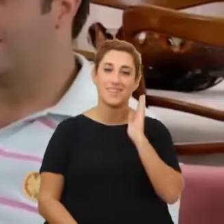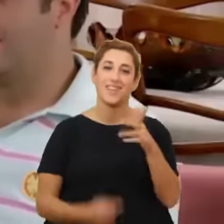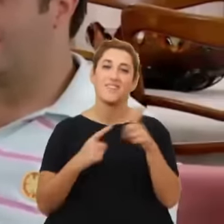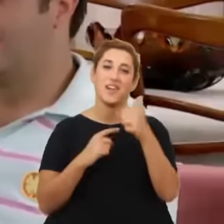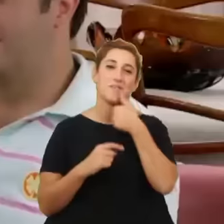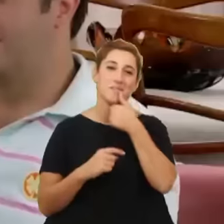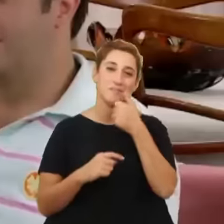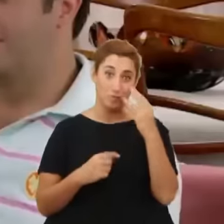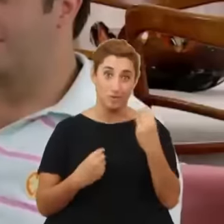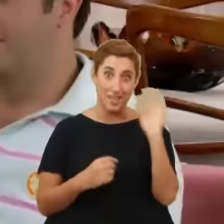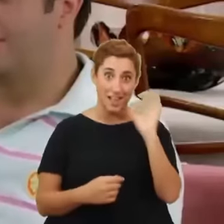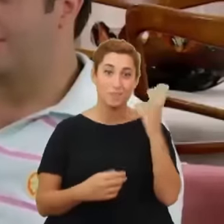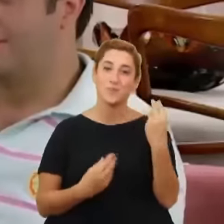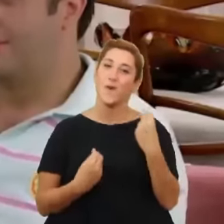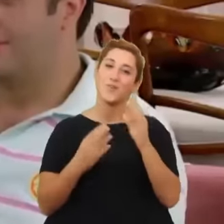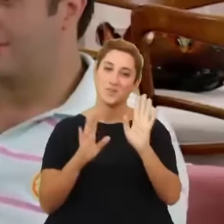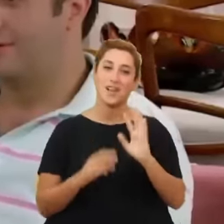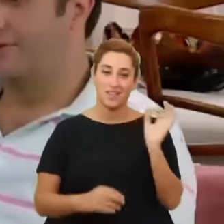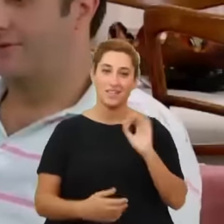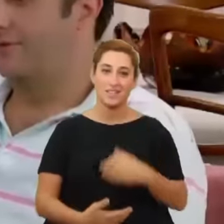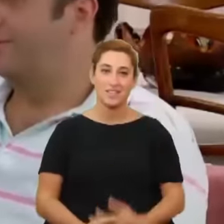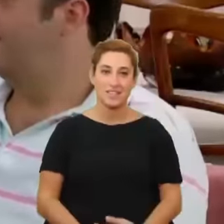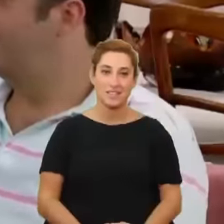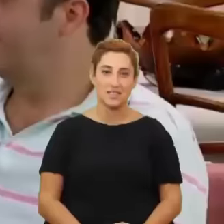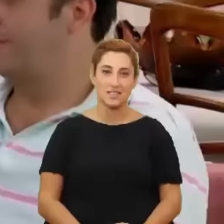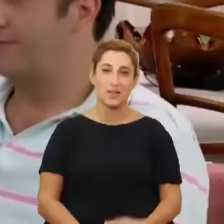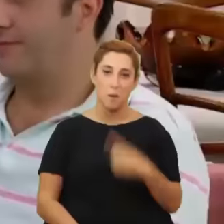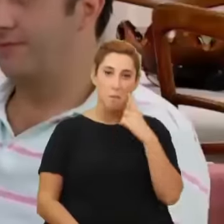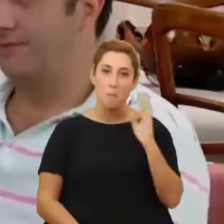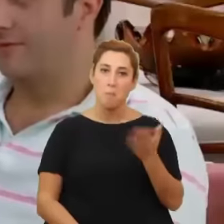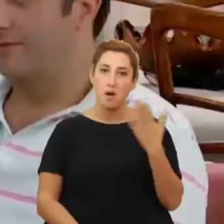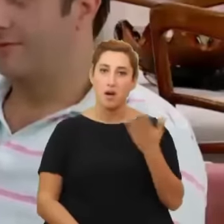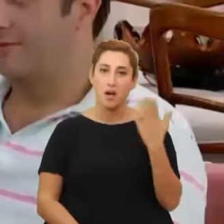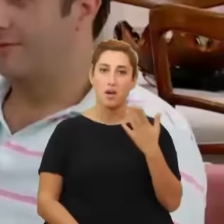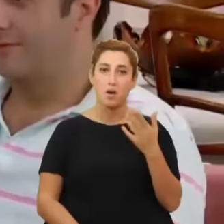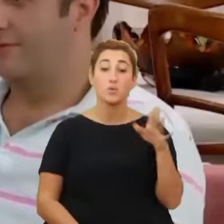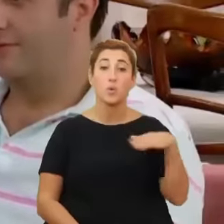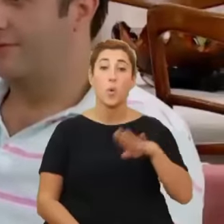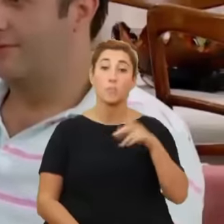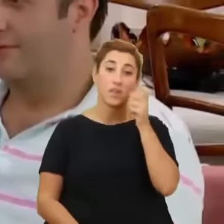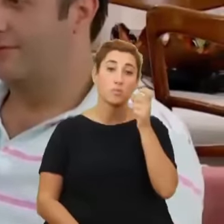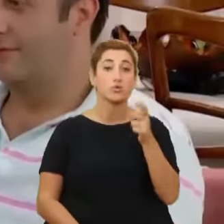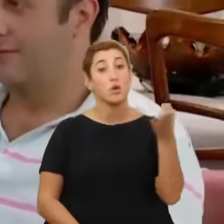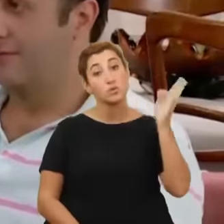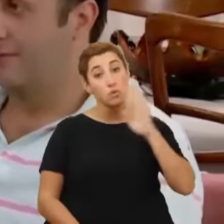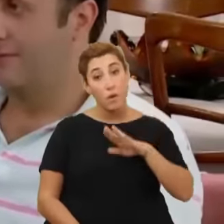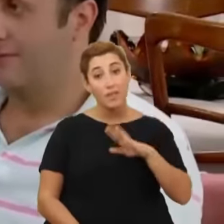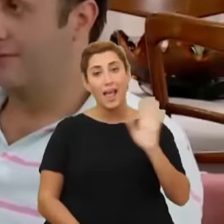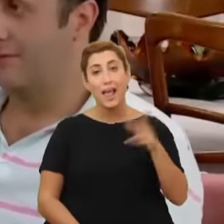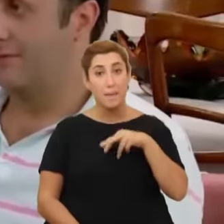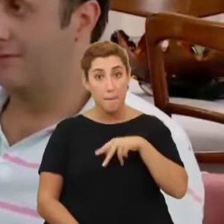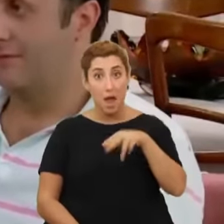İlahi benim baba. Güzeldi değil mi? Çok güzeldi. Evet. Ya bayağı, şişt oğlum dikkat et, bundan sonra